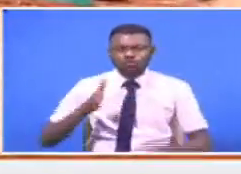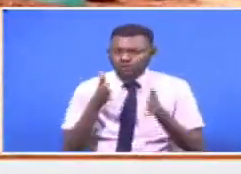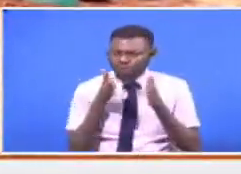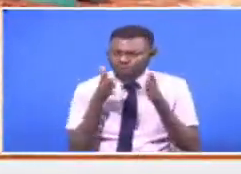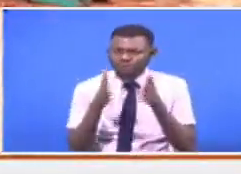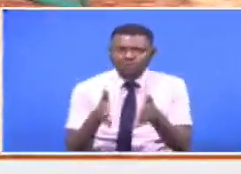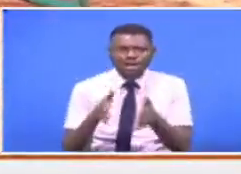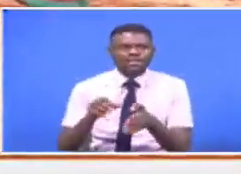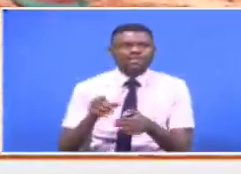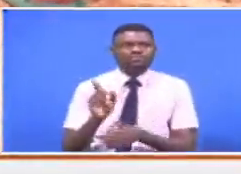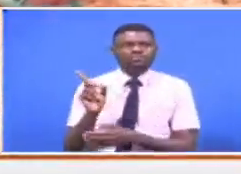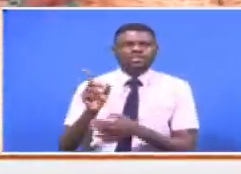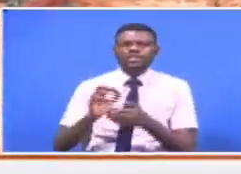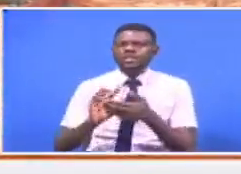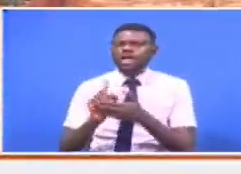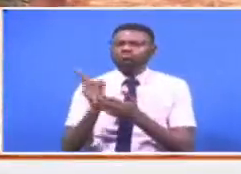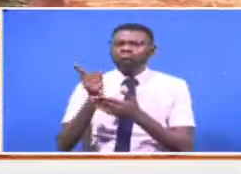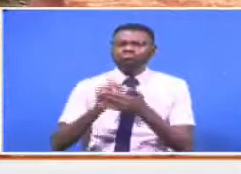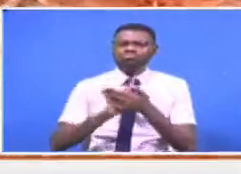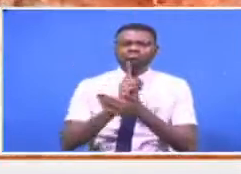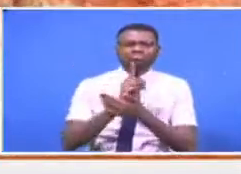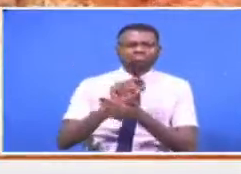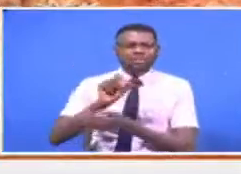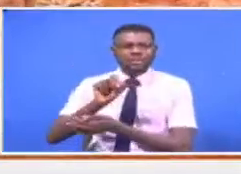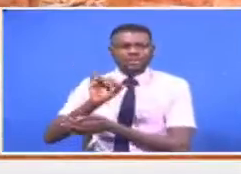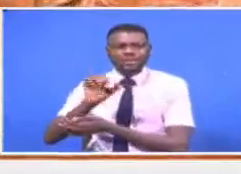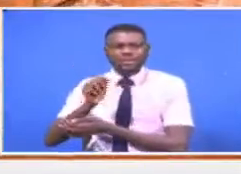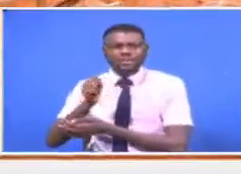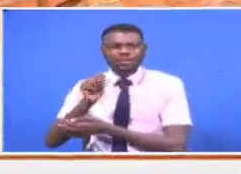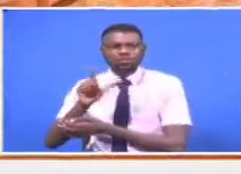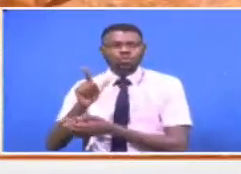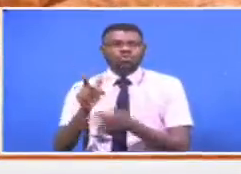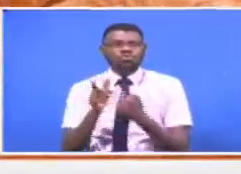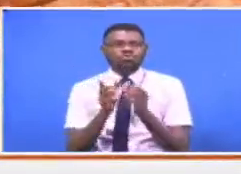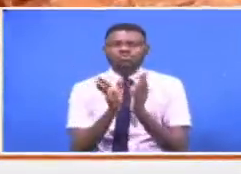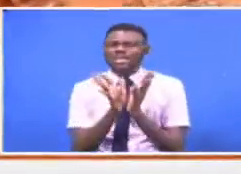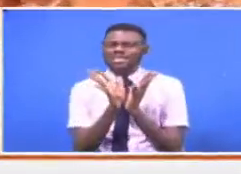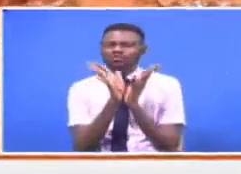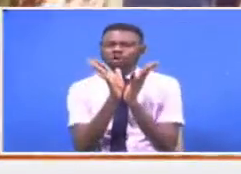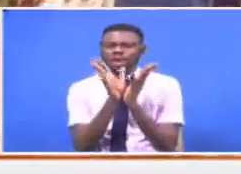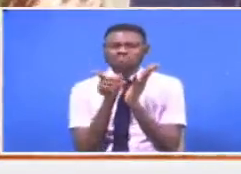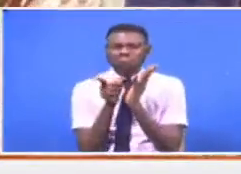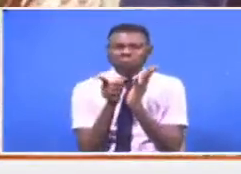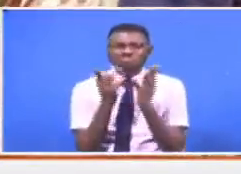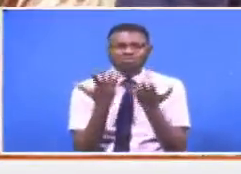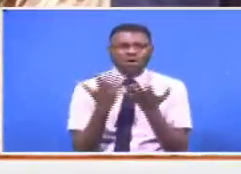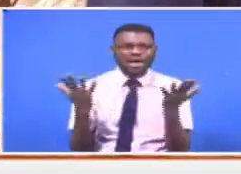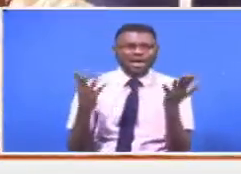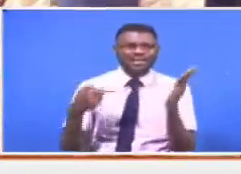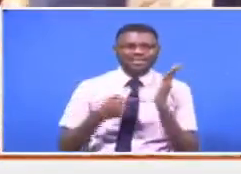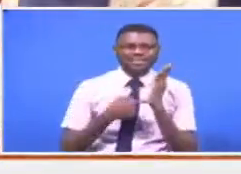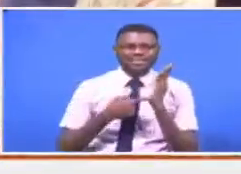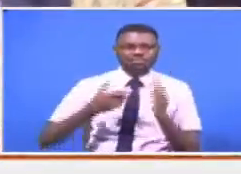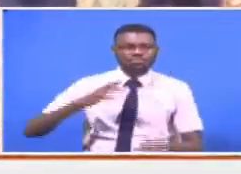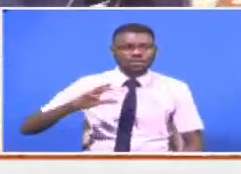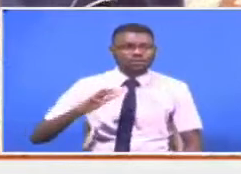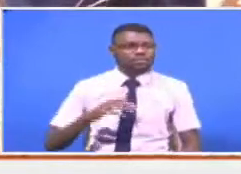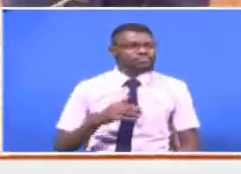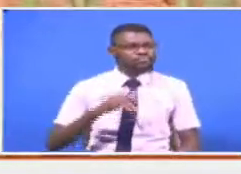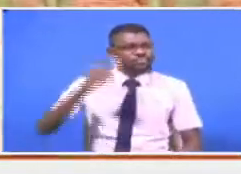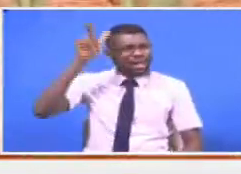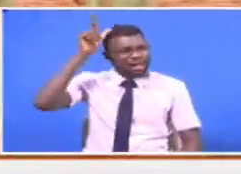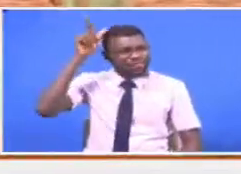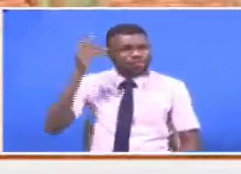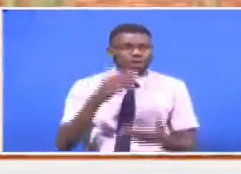sisal farming many abandoned their traditional crops for sisal which does well in taita vetta county the villages affected